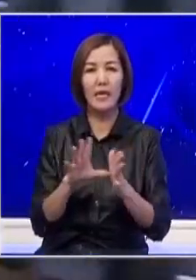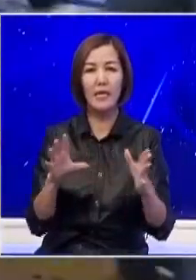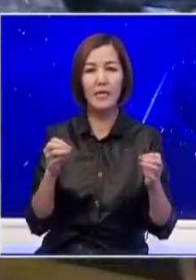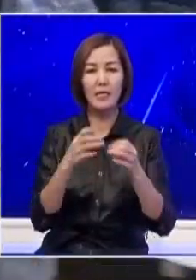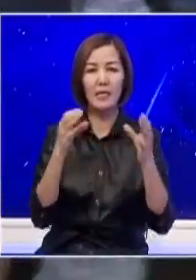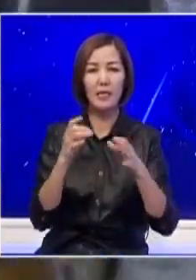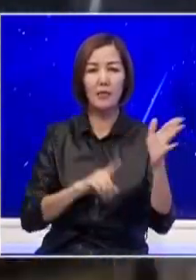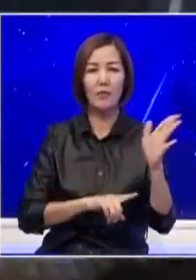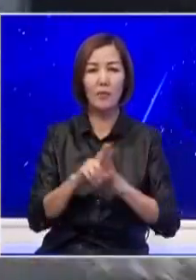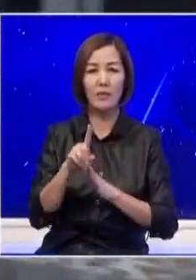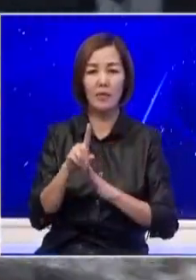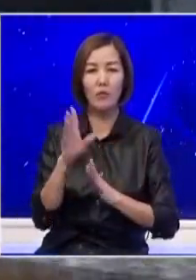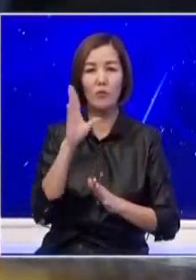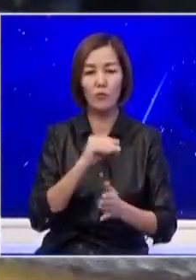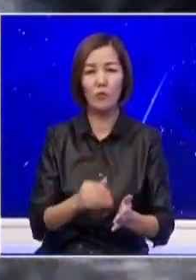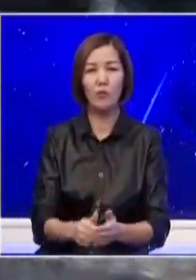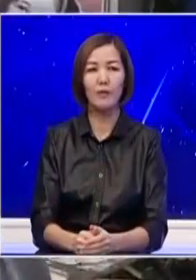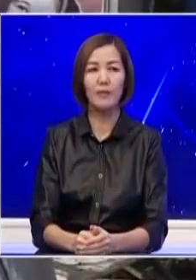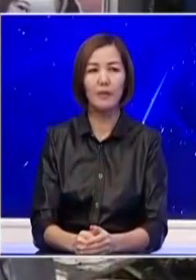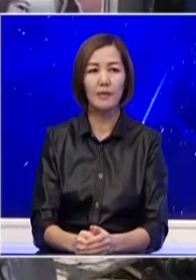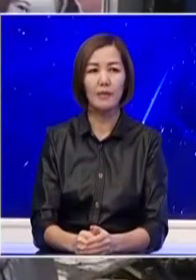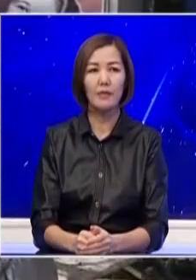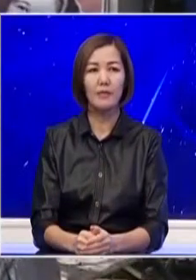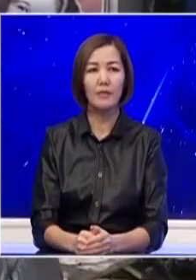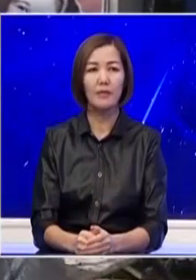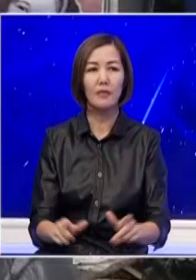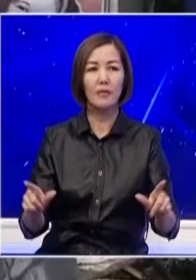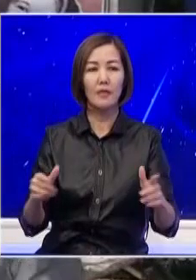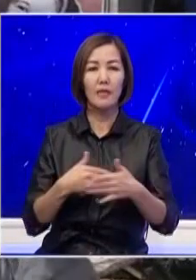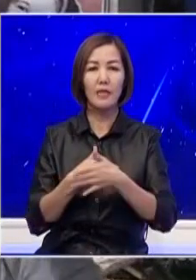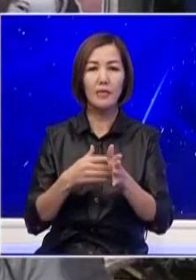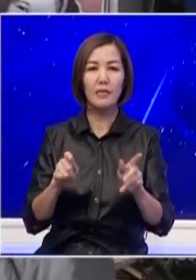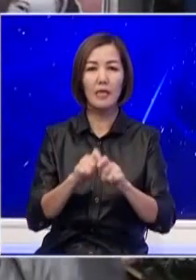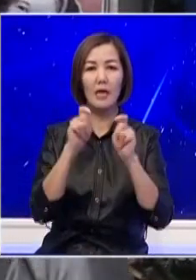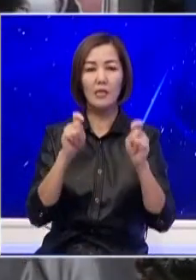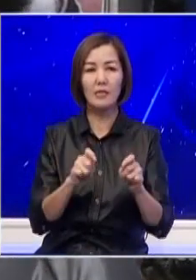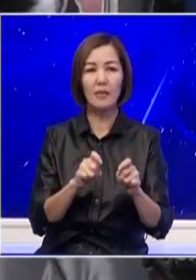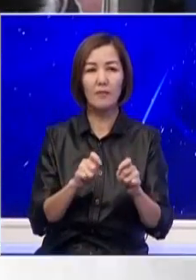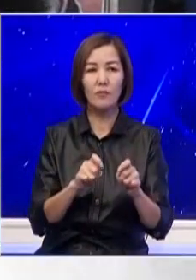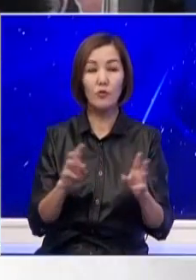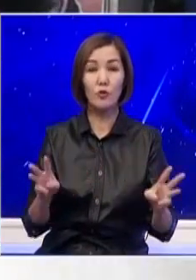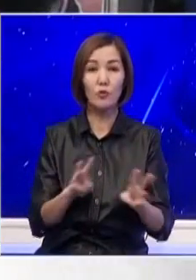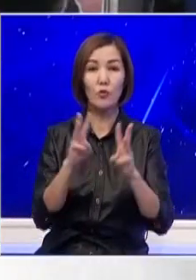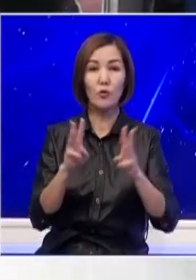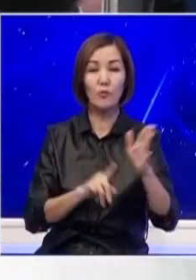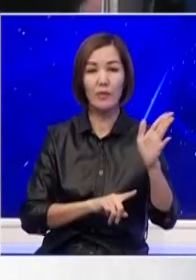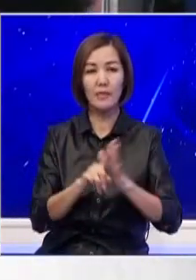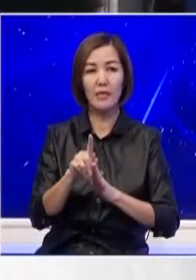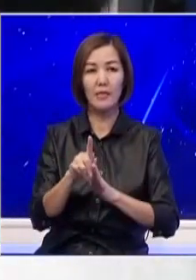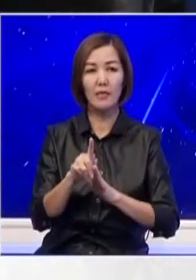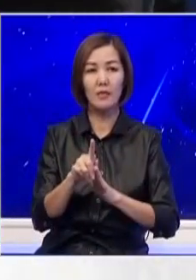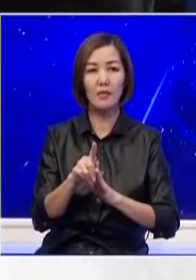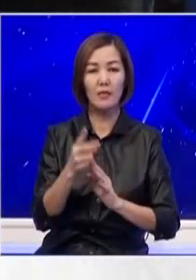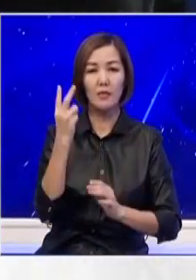қысқа тұйықталуынан туындаған болуы мүмкін. Бесікті ашып қарасам, уже ар жақ шетінде жаны жатыр. Болды, басқа